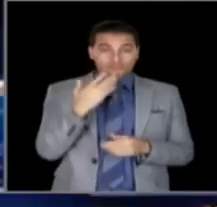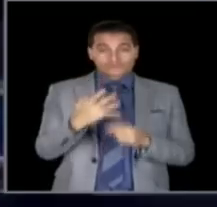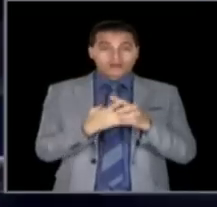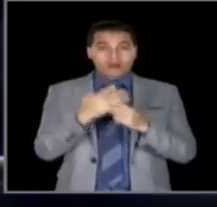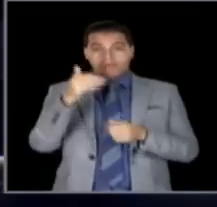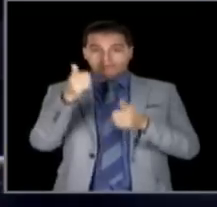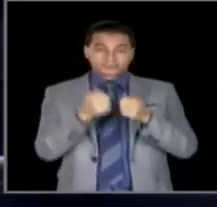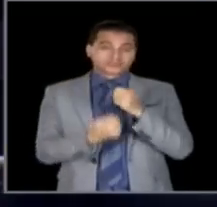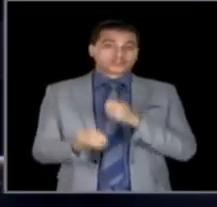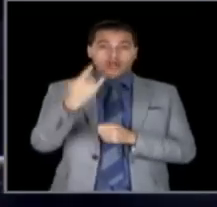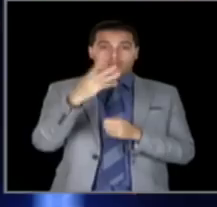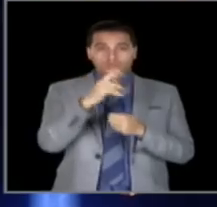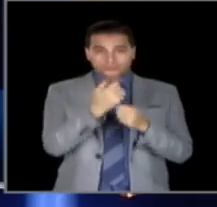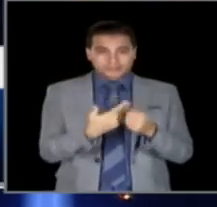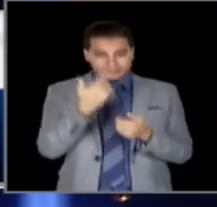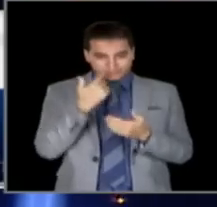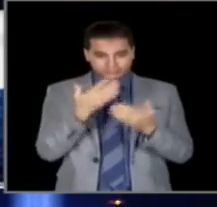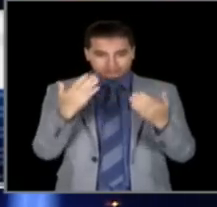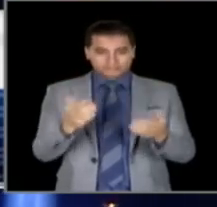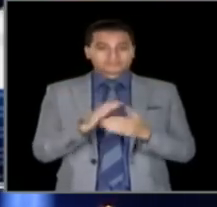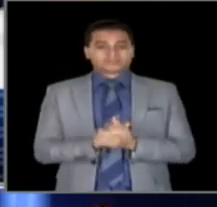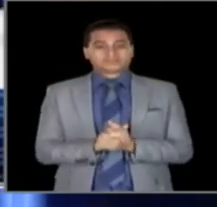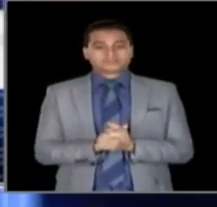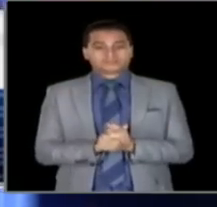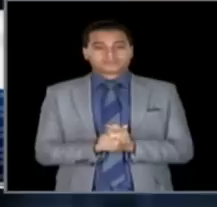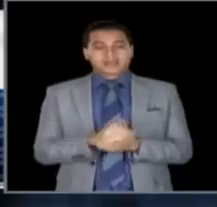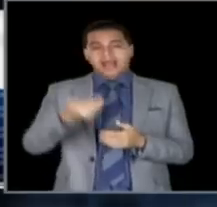أربع اختيارات بزائد 10 أو ناقص 5.